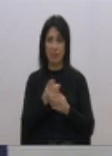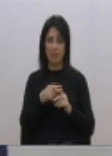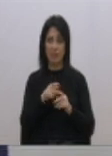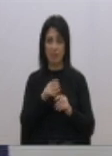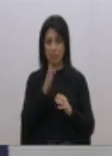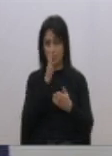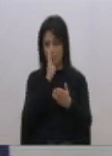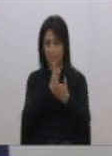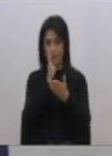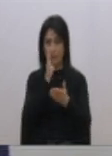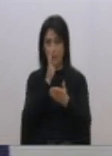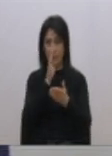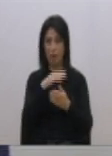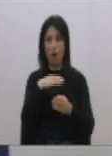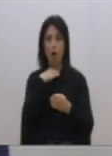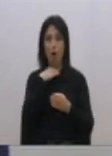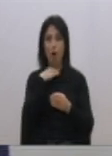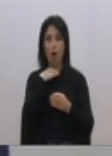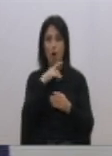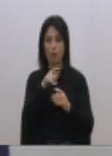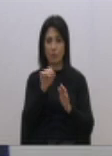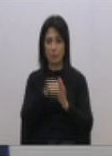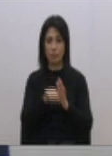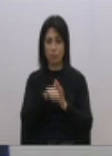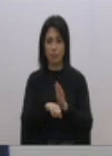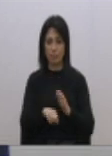საზარბაზნე ხორცის,